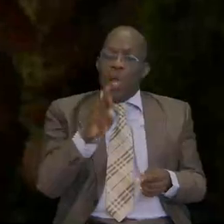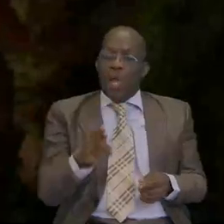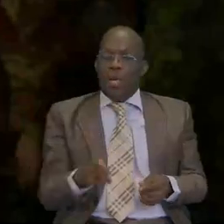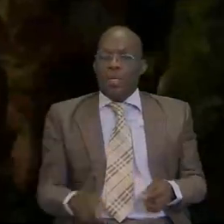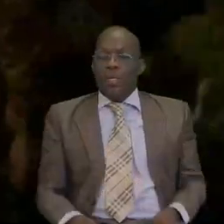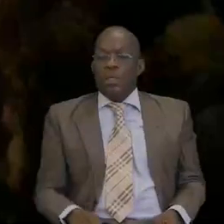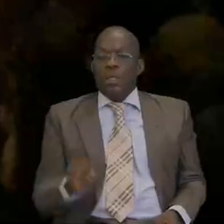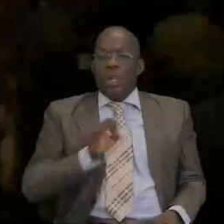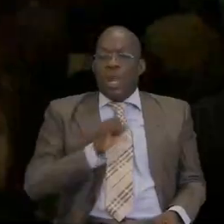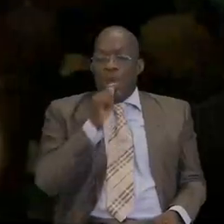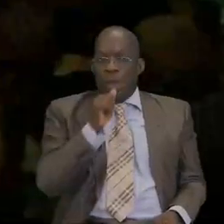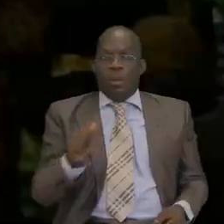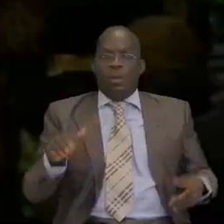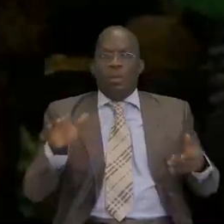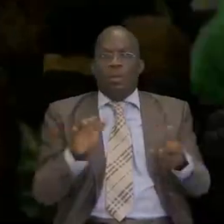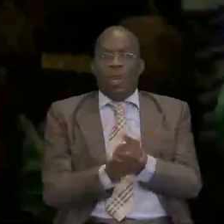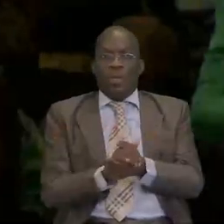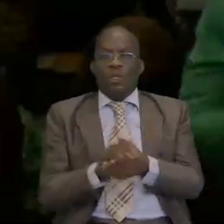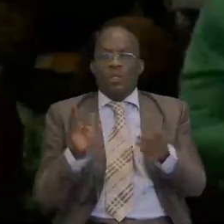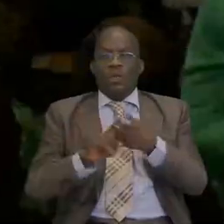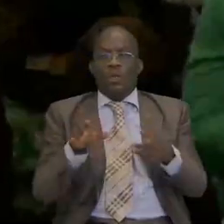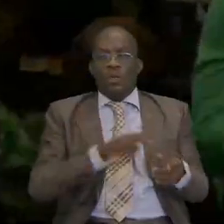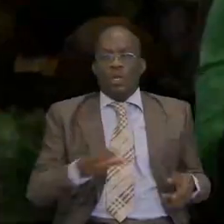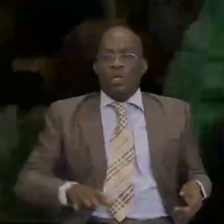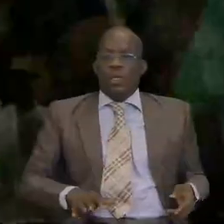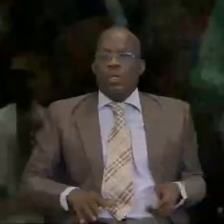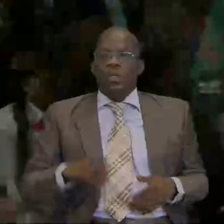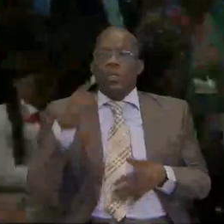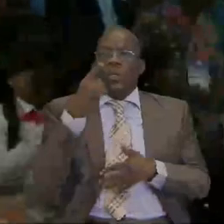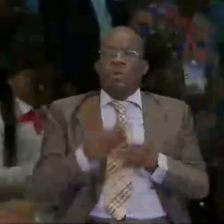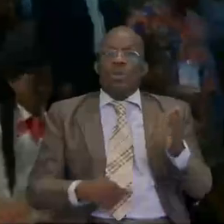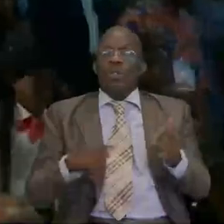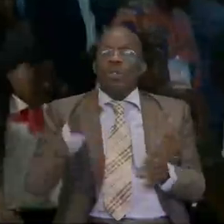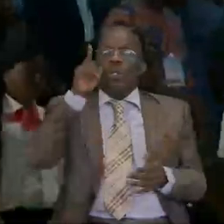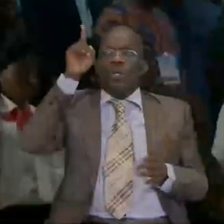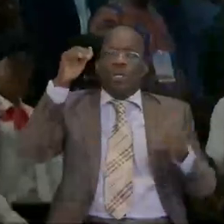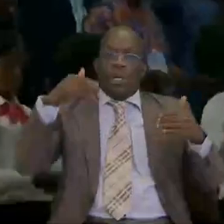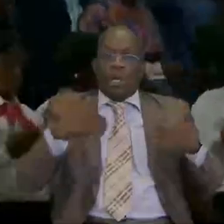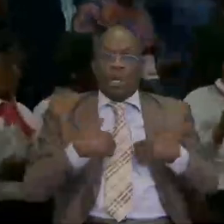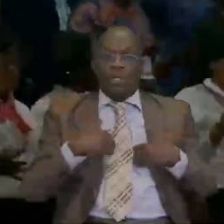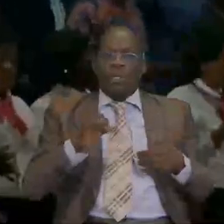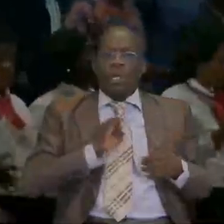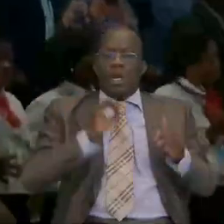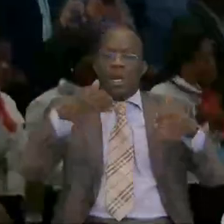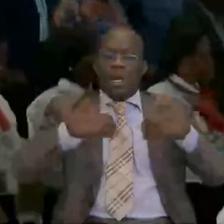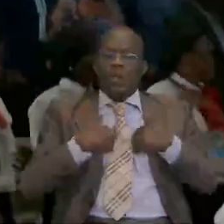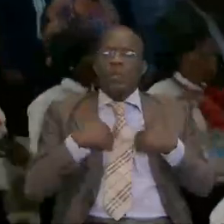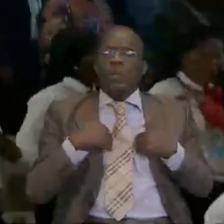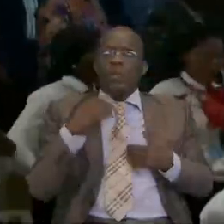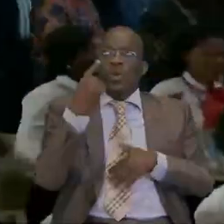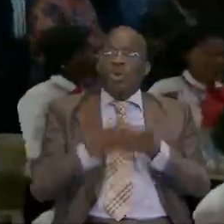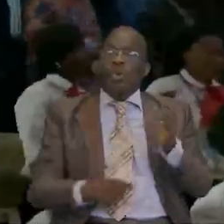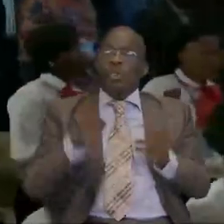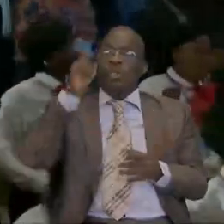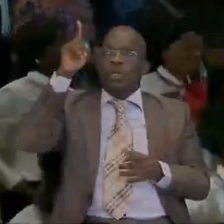Je suis fiancé à Christ. Ce qu'il a, je l'ai. Ce qu'il a fait,